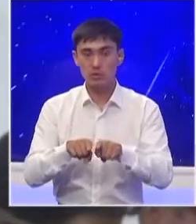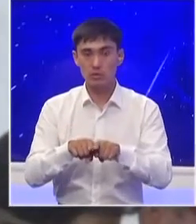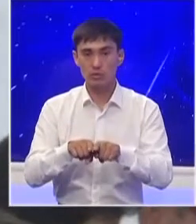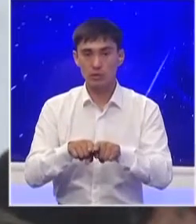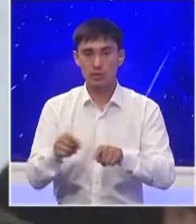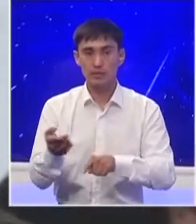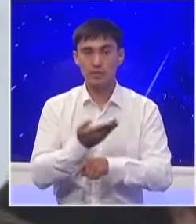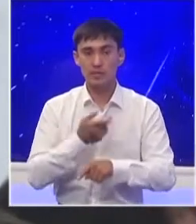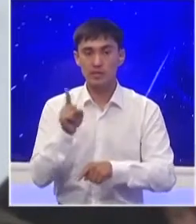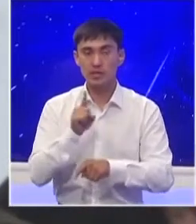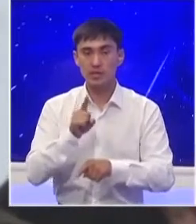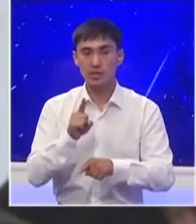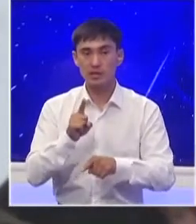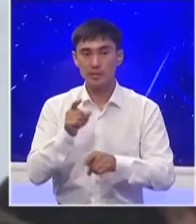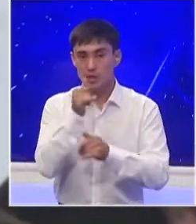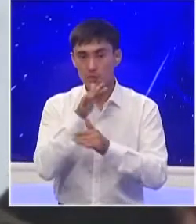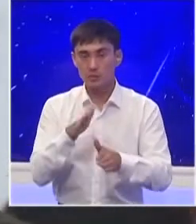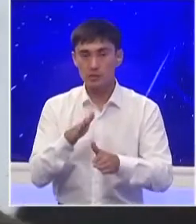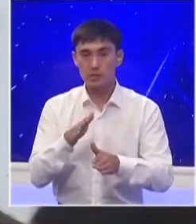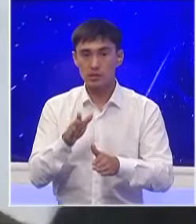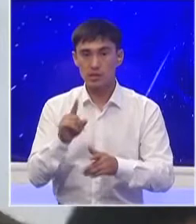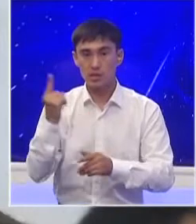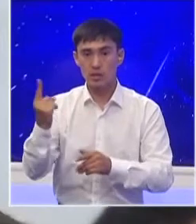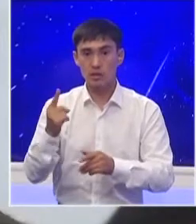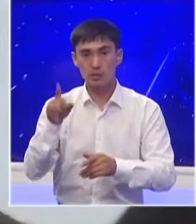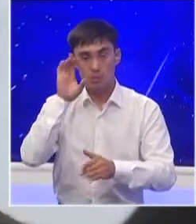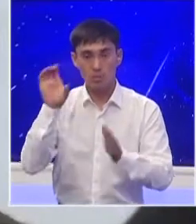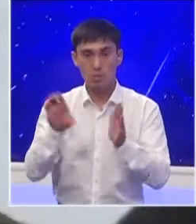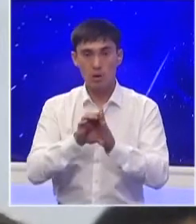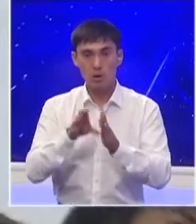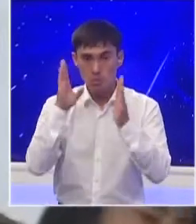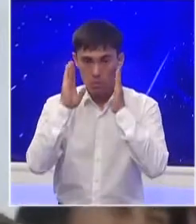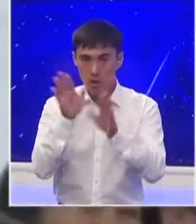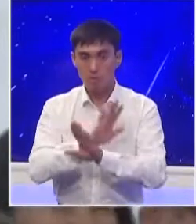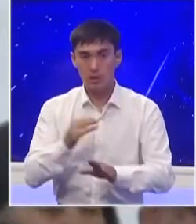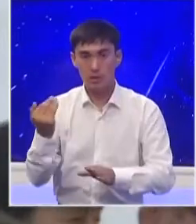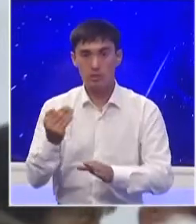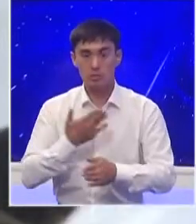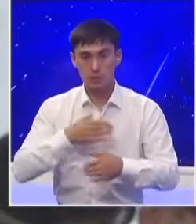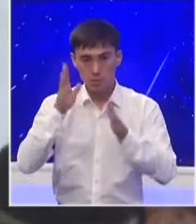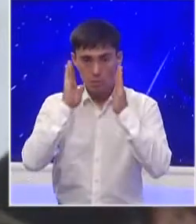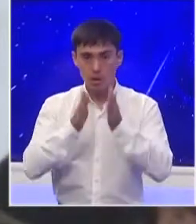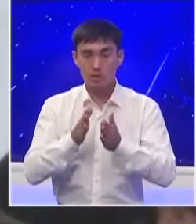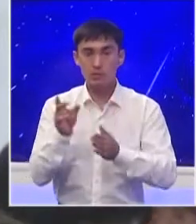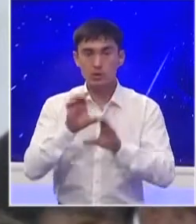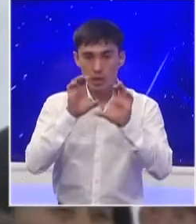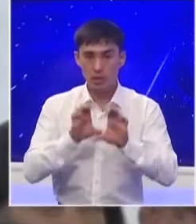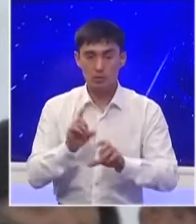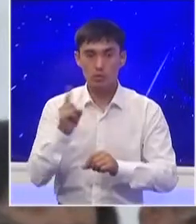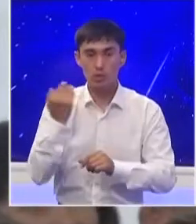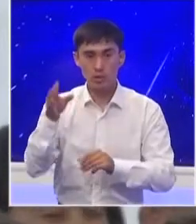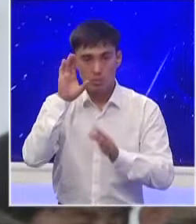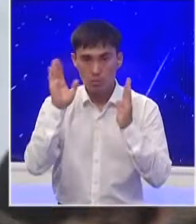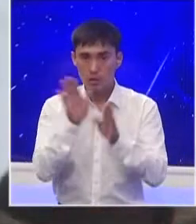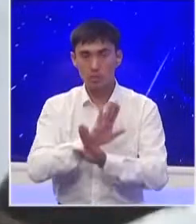Біз неге бағынамыз, неге ана латифундистар барды? Алматыда, Астанада тұрады жерді каким-то путями алып